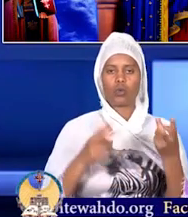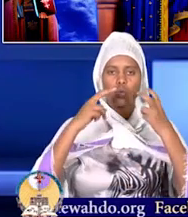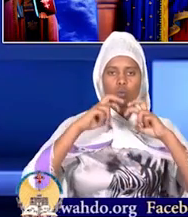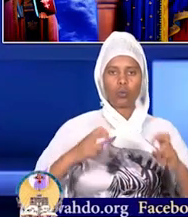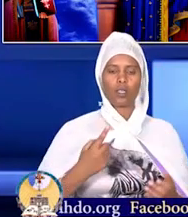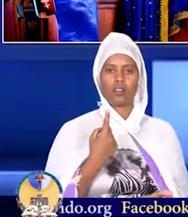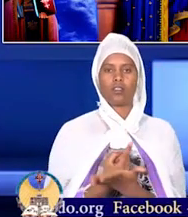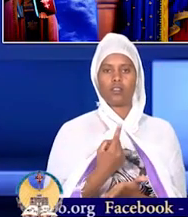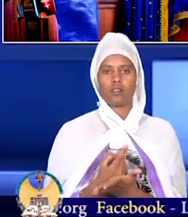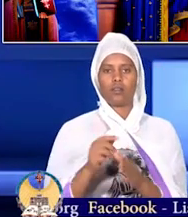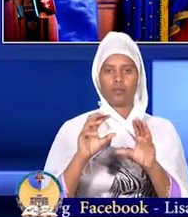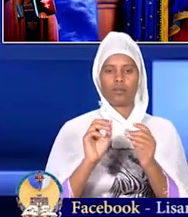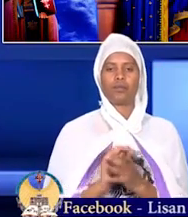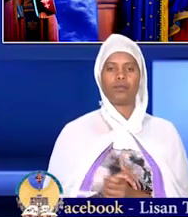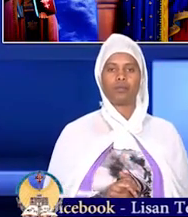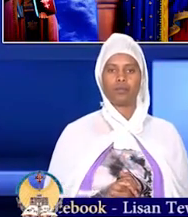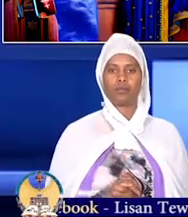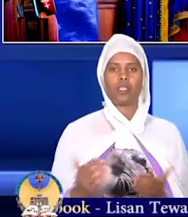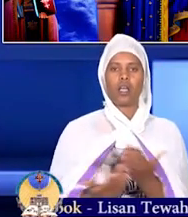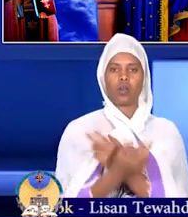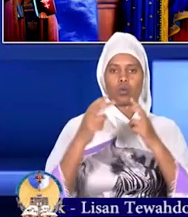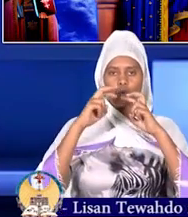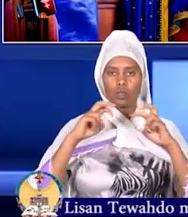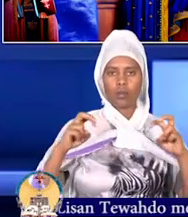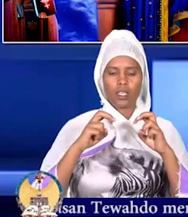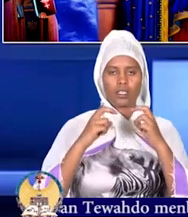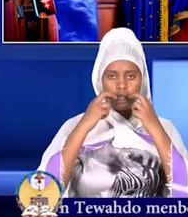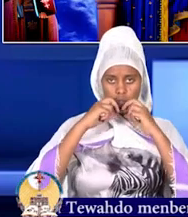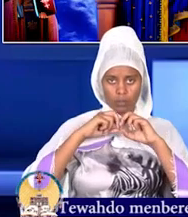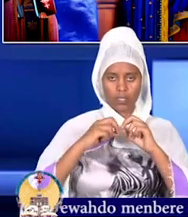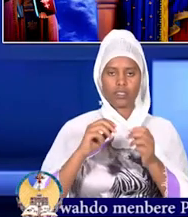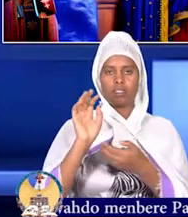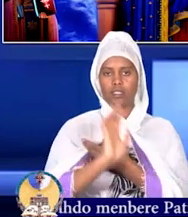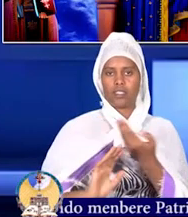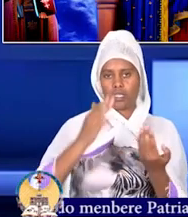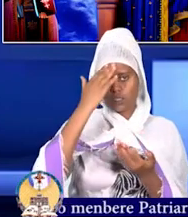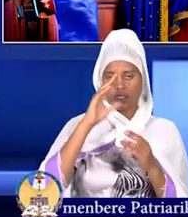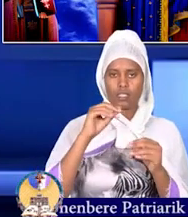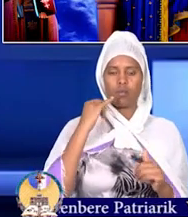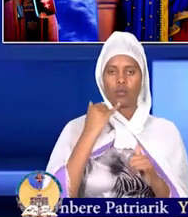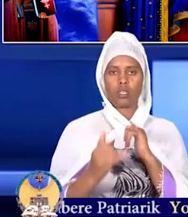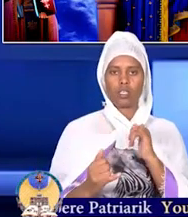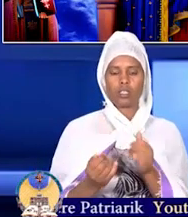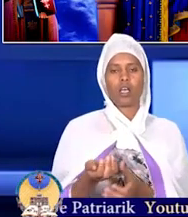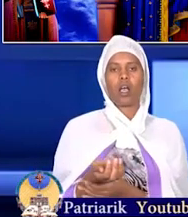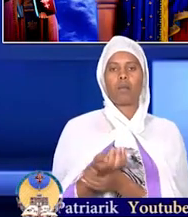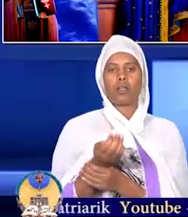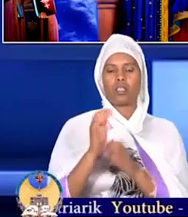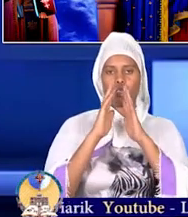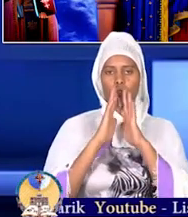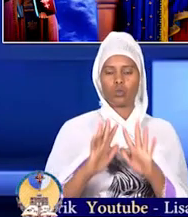زلو قربان دما عبد حنتنا اكداسي كي قربنا خندحن عين خئلنينا امو